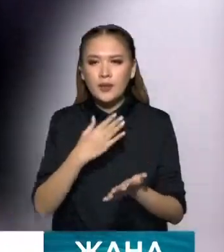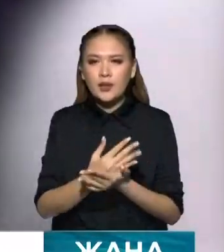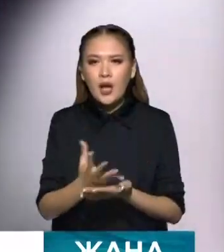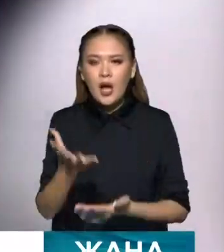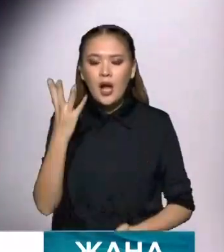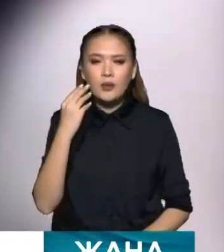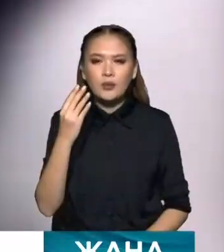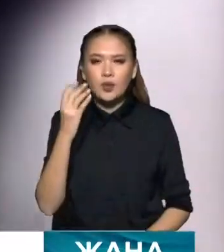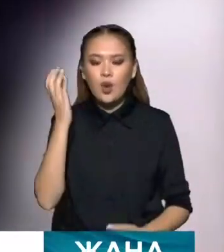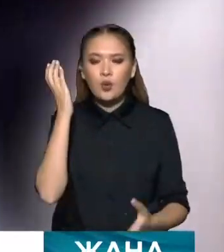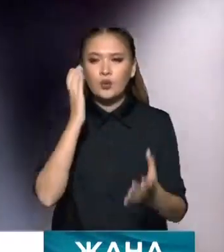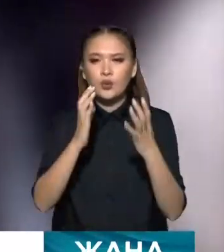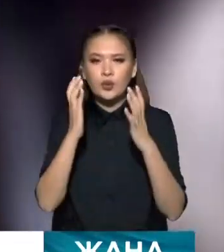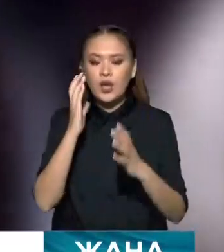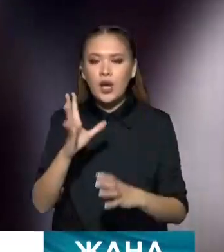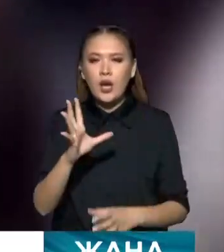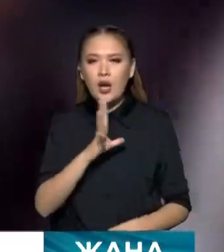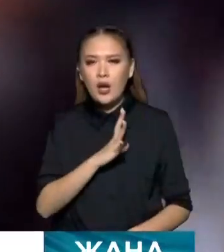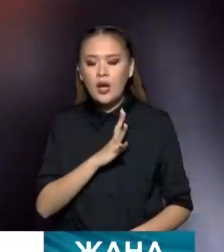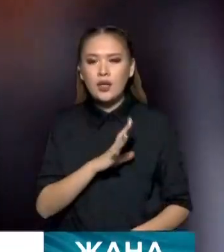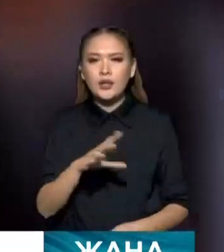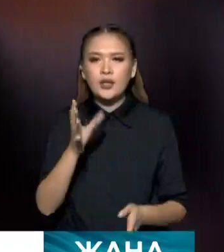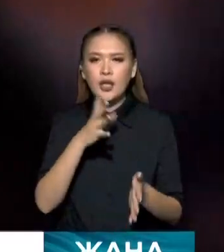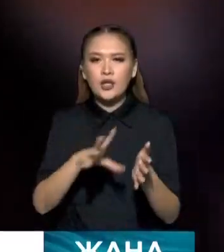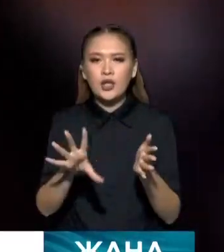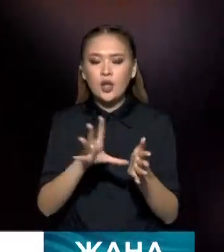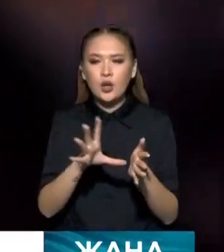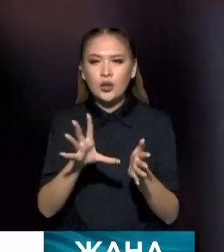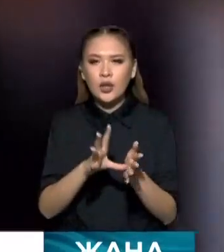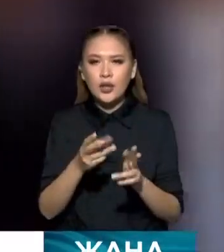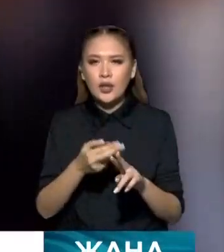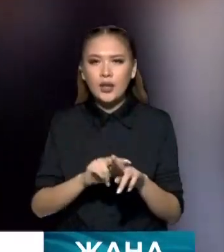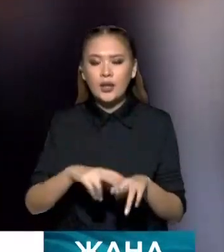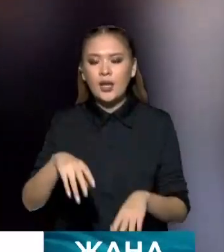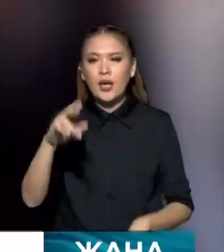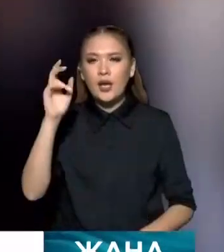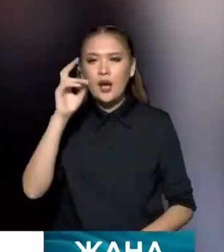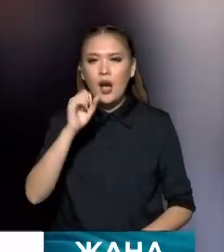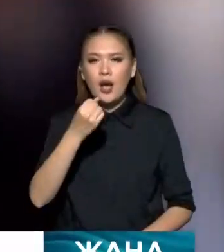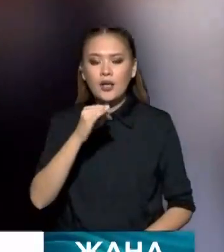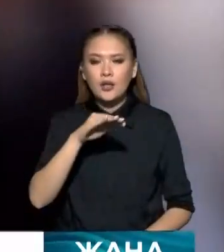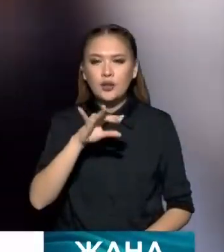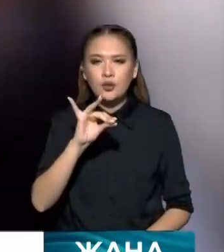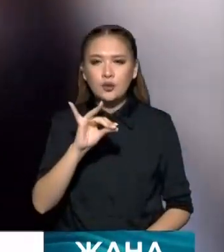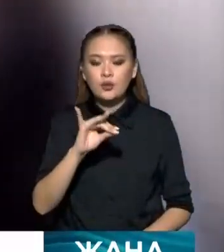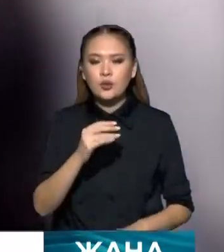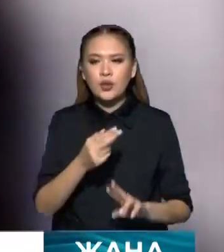университетте? Халықаралық ақпараттық технологиялар университеті, ғылыми, ITU.